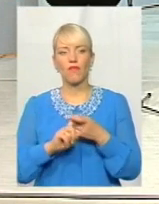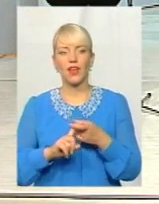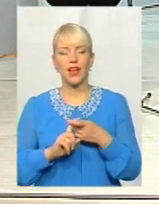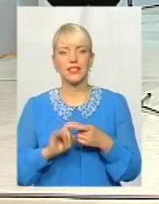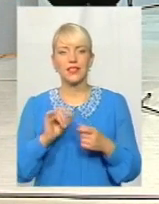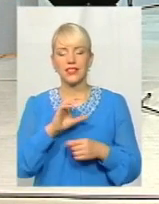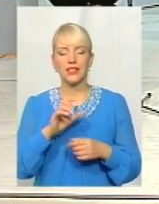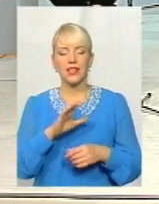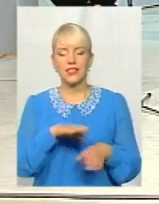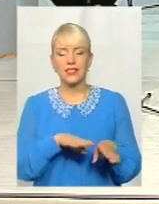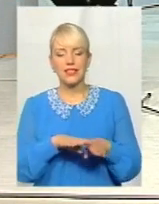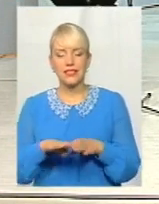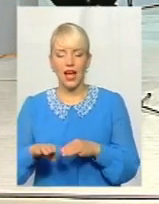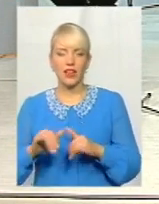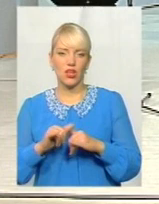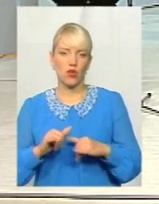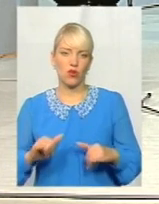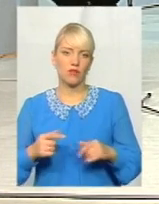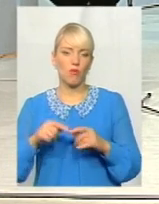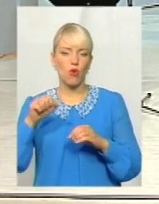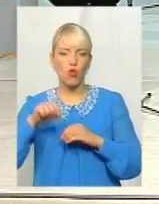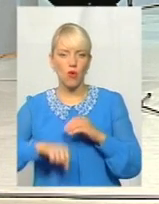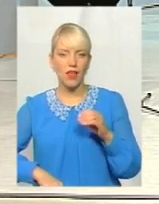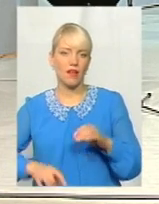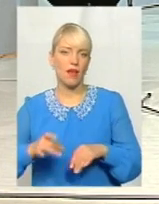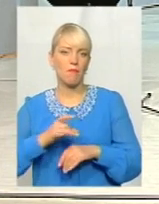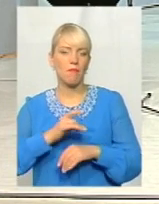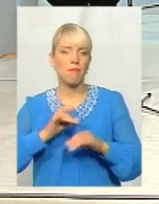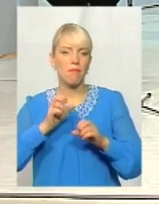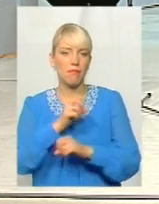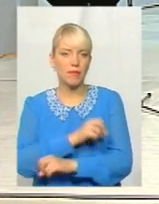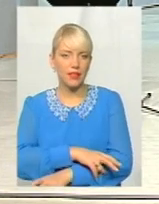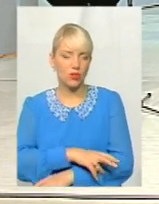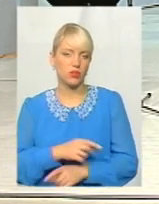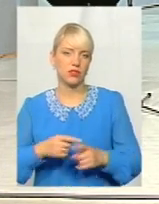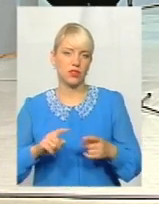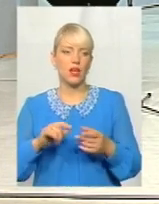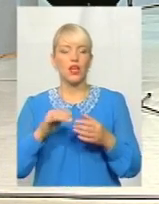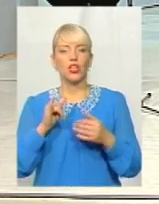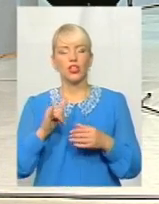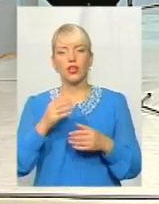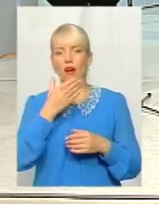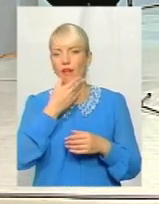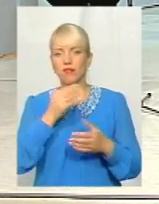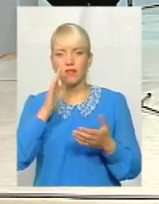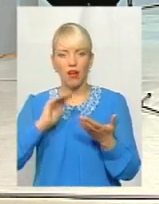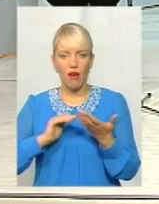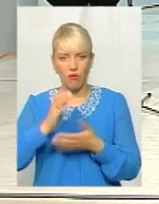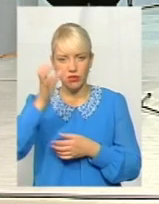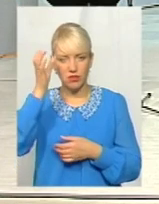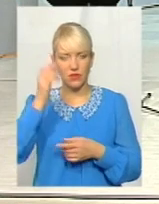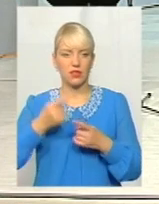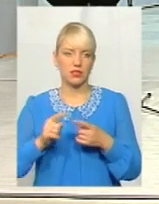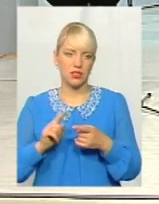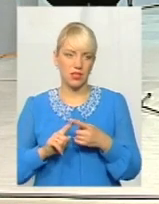бідності теж, так? І так. Доступ до освіти – це теж оті всі, ну, я так розумію, ідейні кити, на